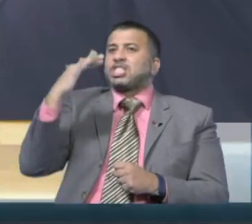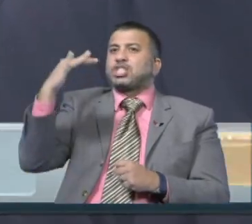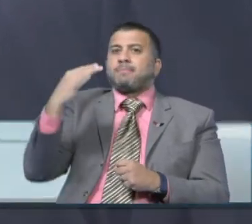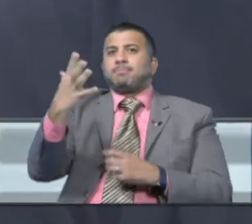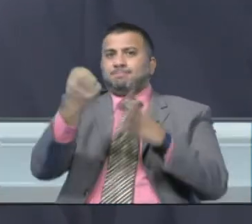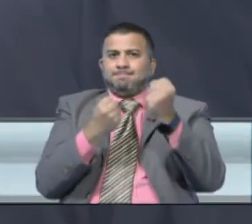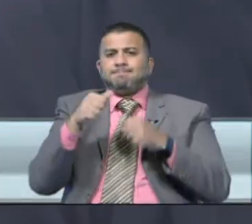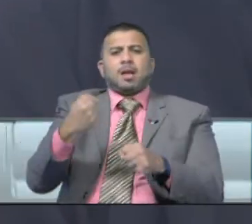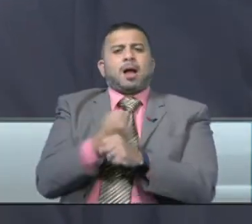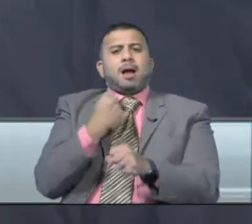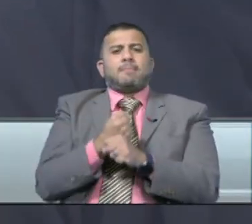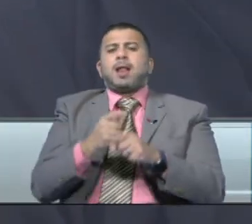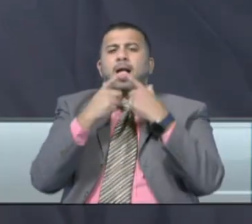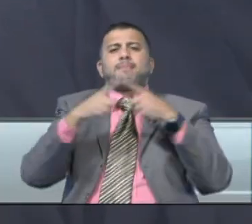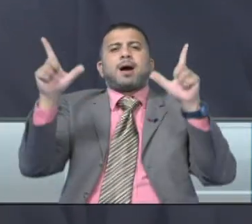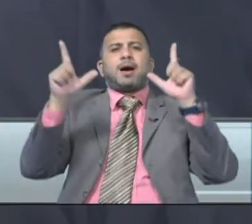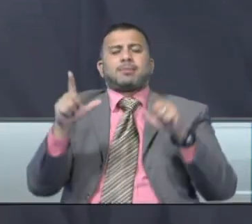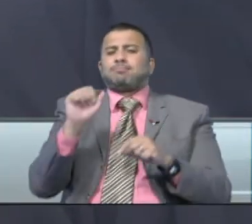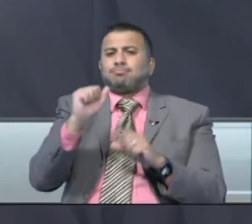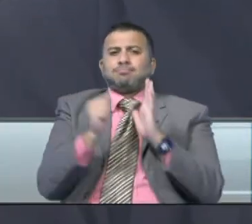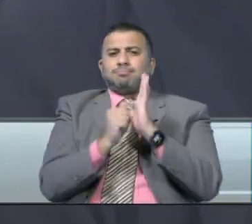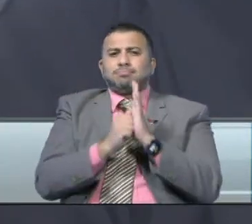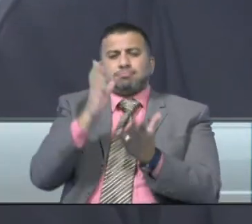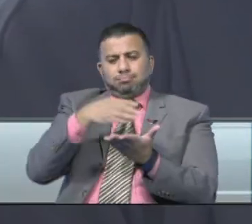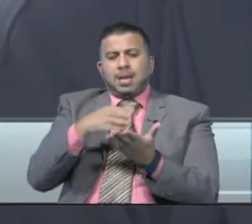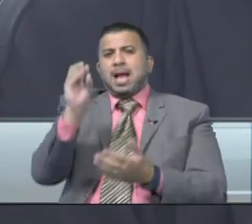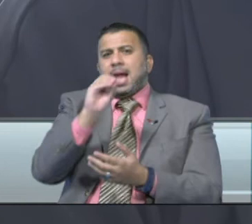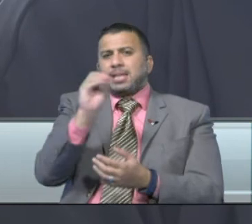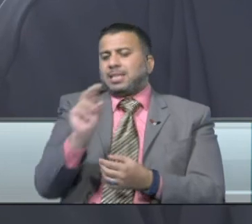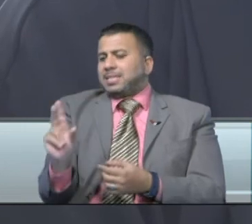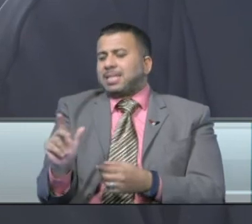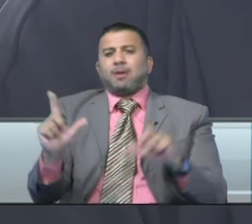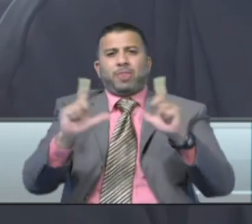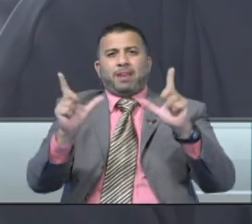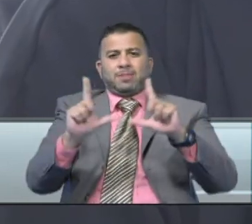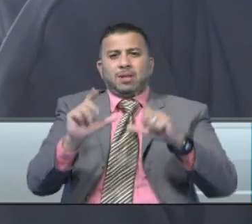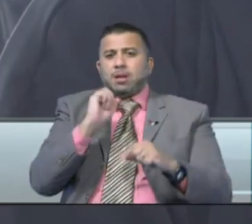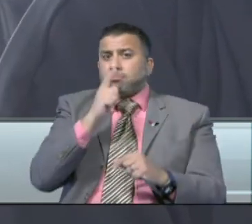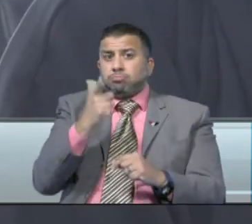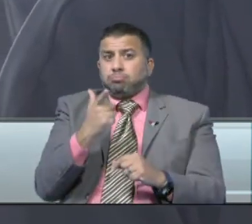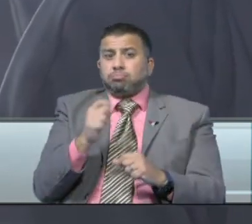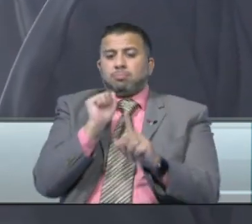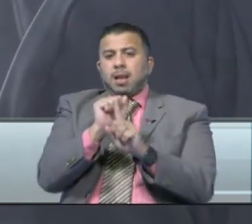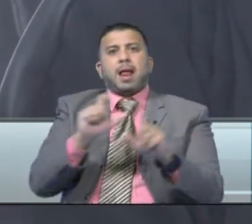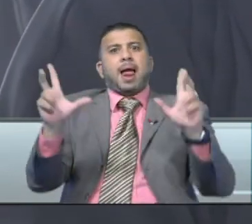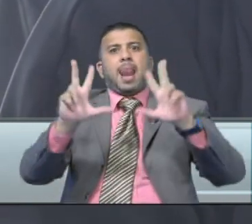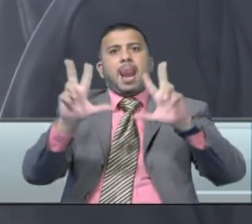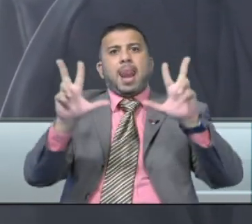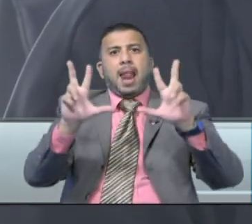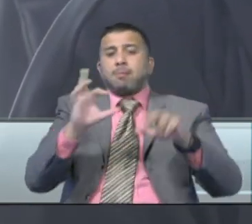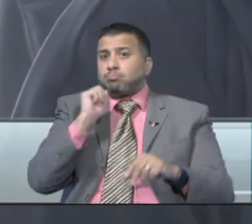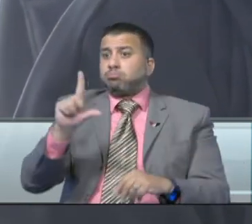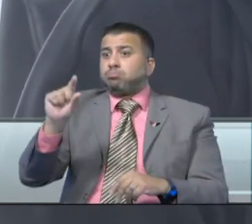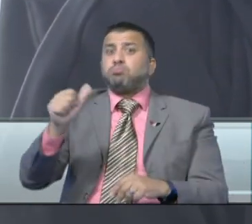ما عملت عليه أخبار الدار، وذلك ضمن استراتيجية هيئة الشارقة للإذاعة والتلفزيون لخوض المجال الإعلامي